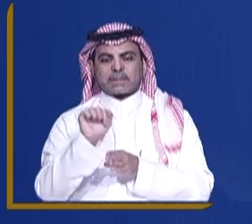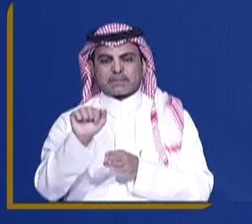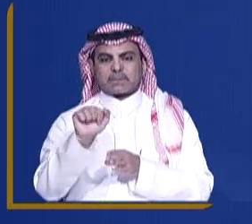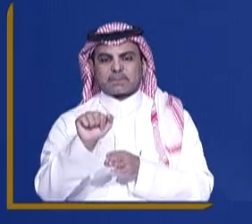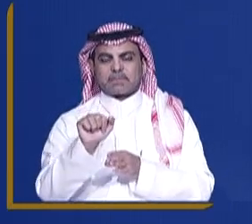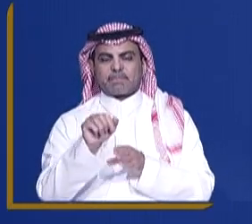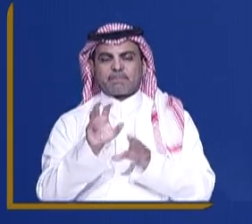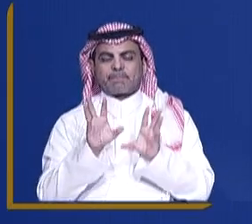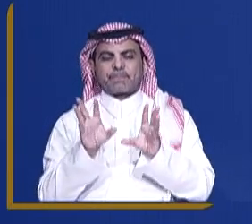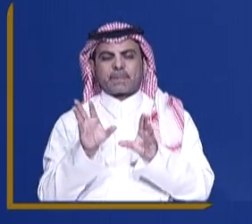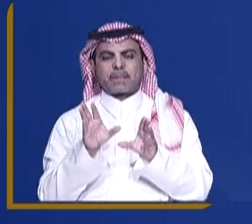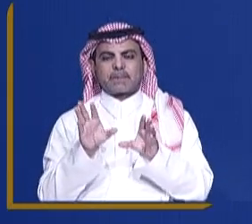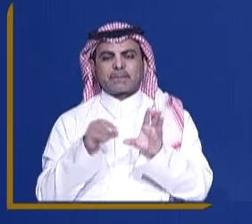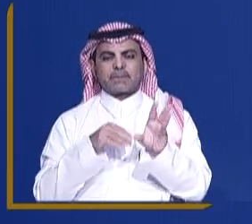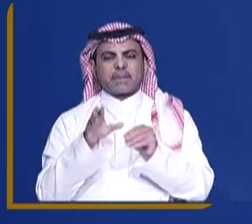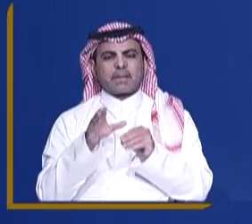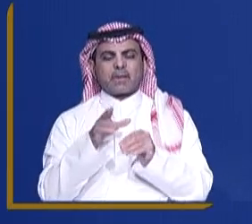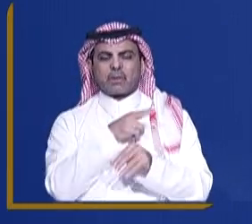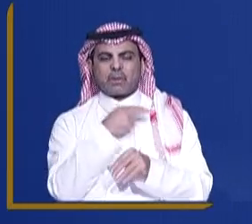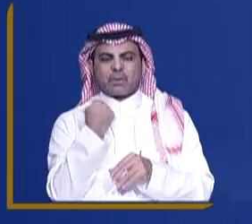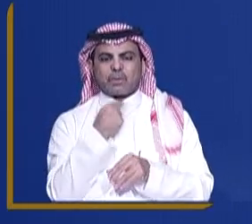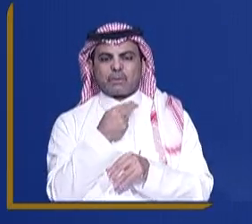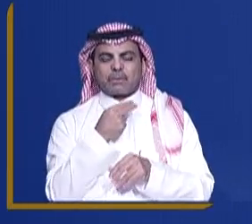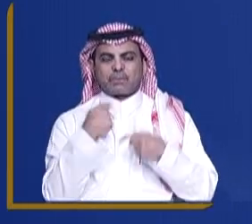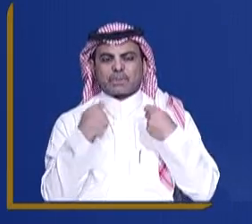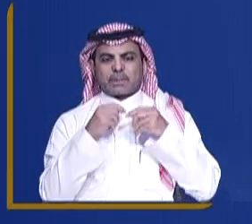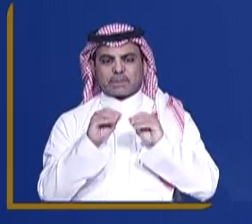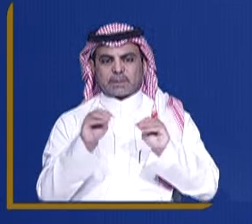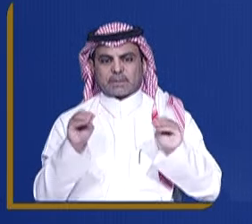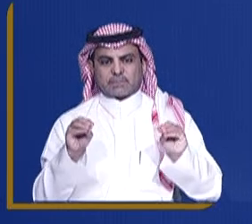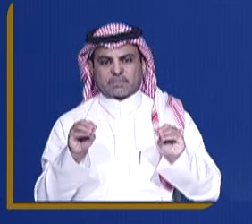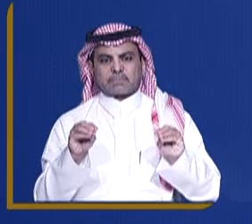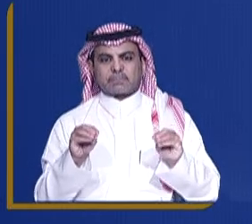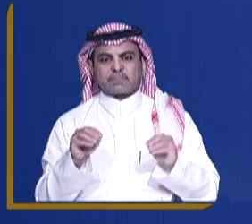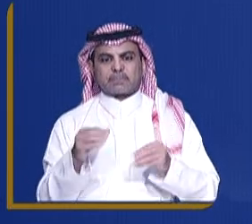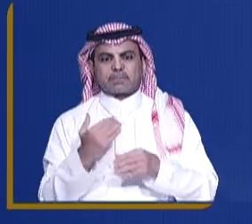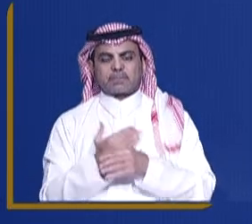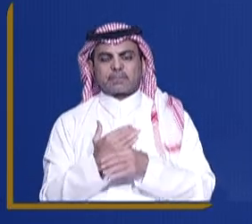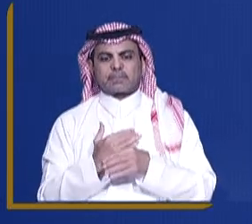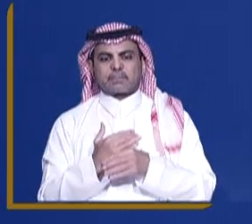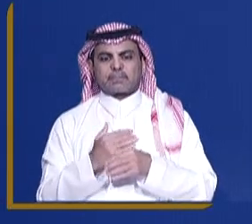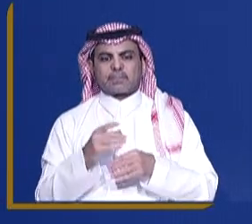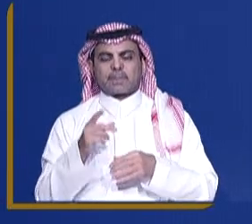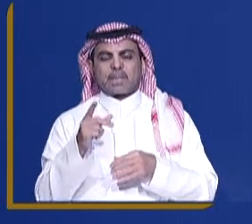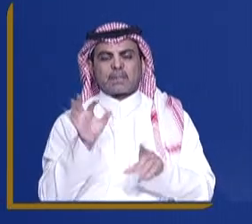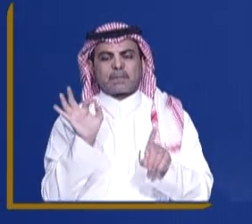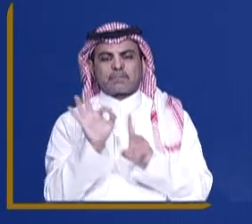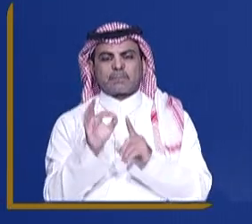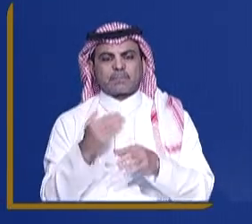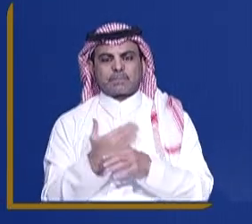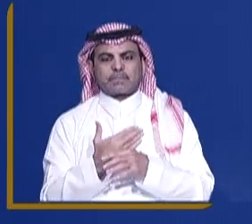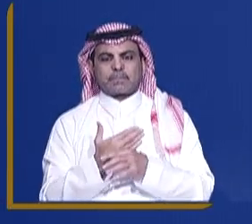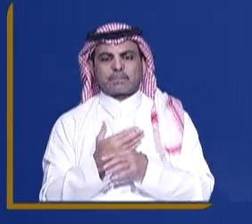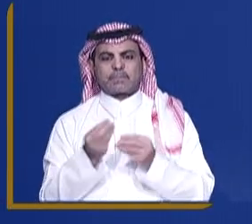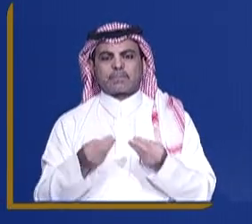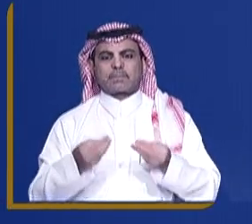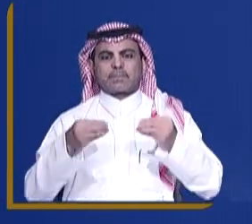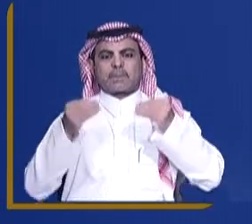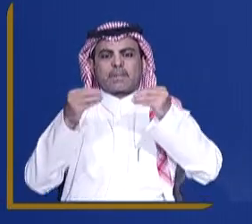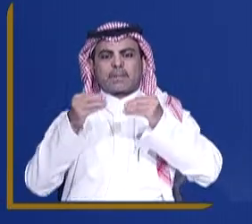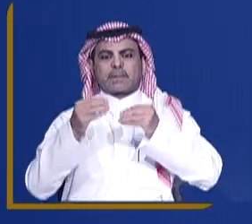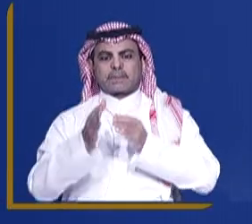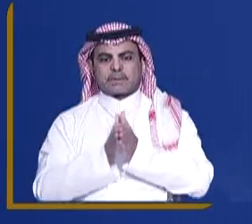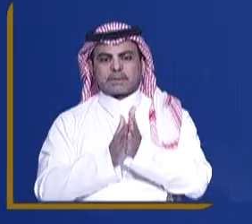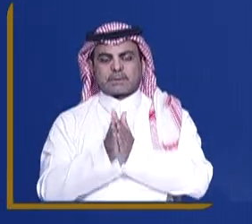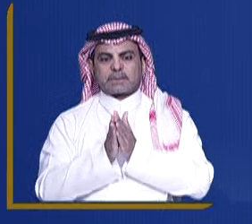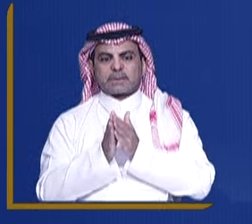بعض القطاعات الحكومية ووزارة التعليم أحدى بعض يعني أجزاءها، هو الهدف منه زيادة الإنتاجية